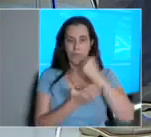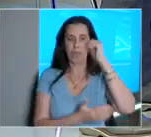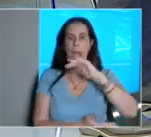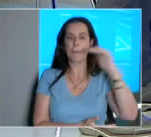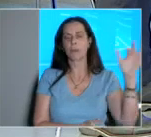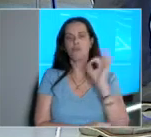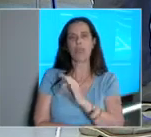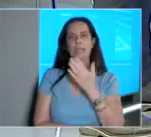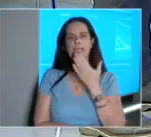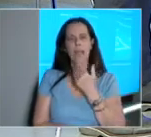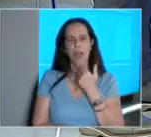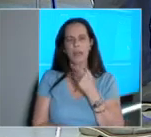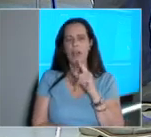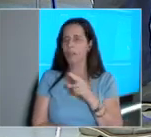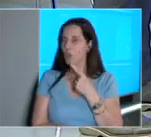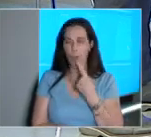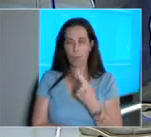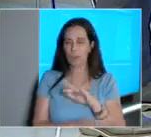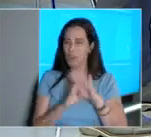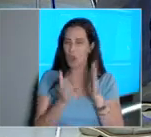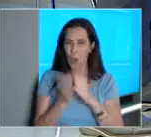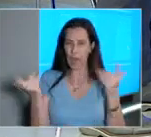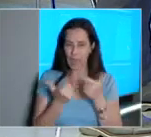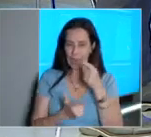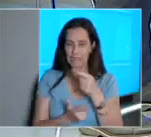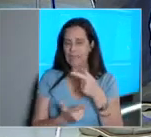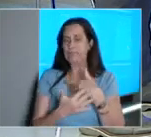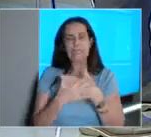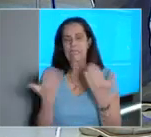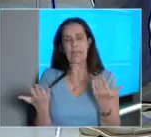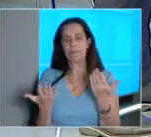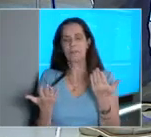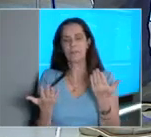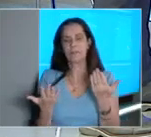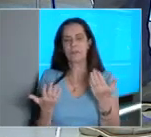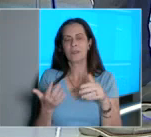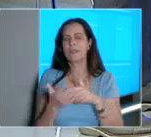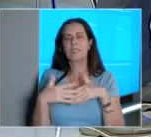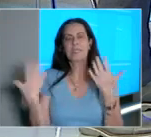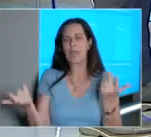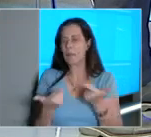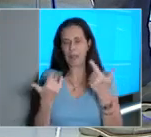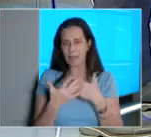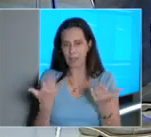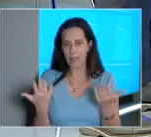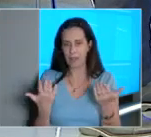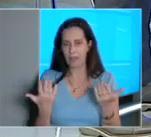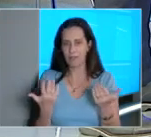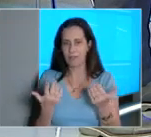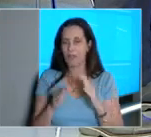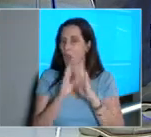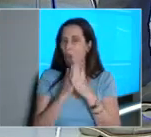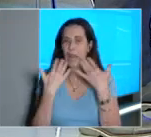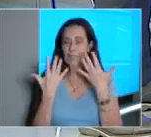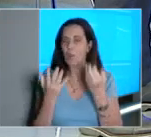כאזור עם ריבונות ישראלית. הוא אבל טוען שכל הטקס הזה זה משהו כמו, איך הוא אמר, סלח שבתי אחד גדול. כי כל